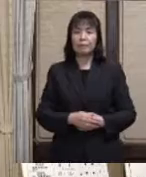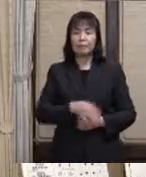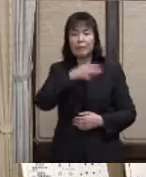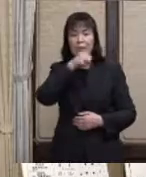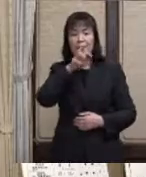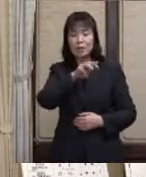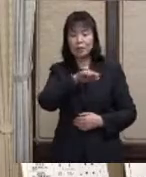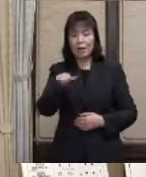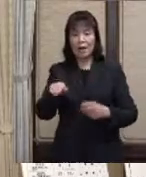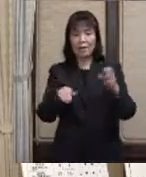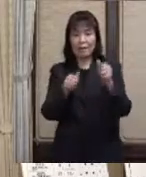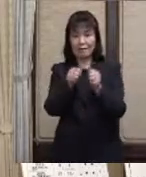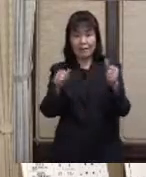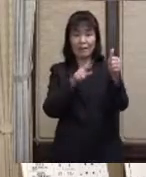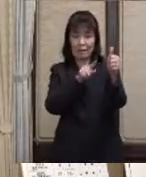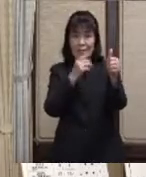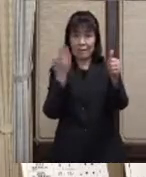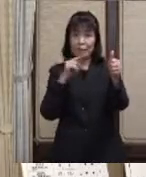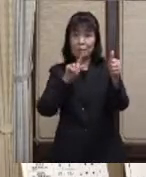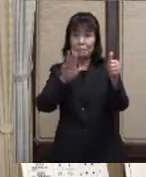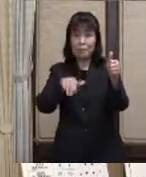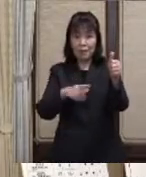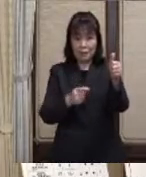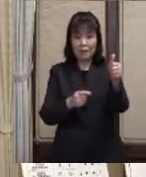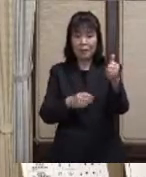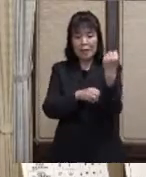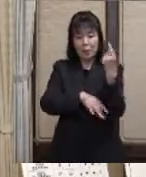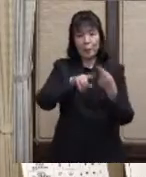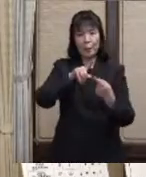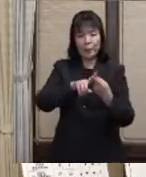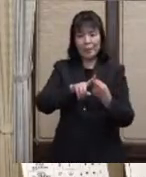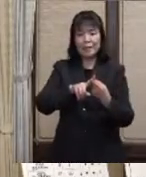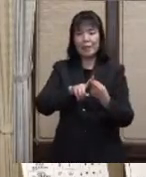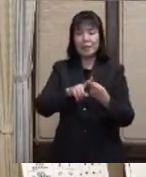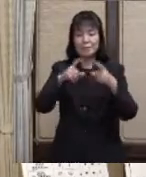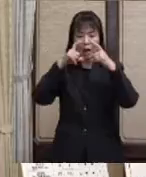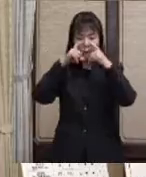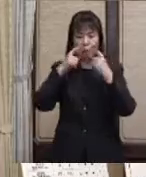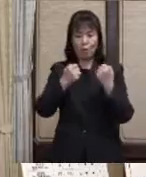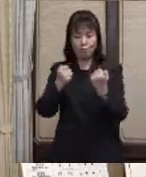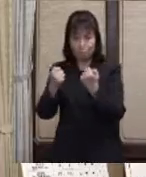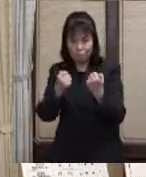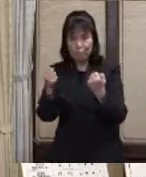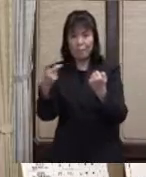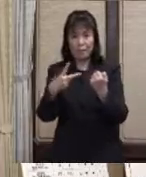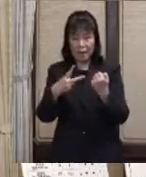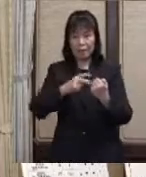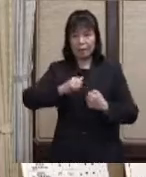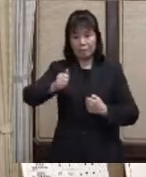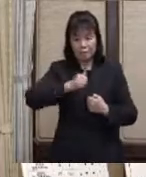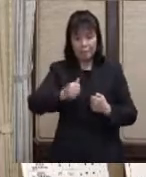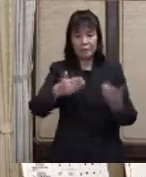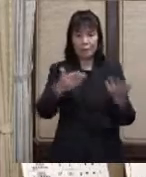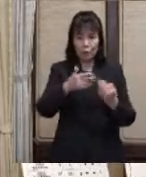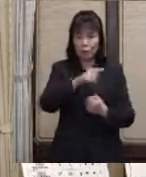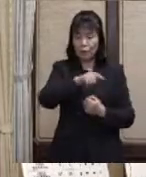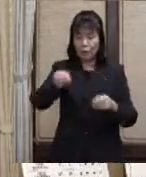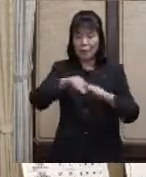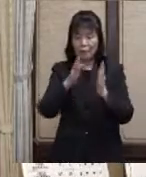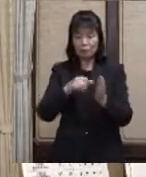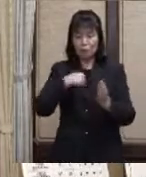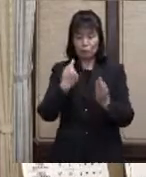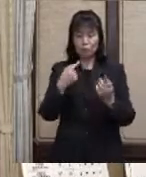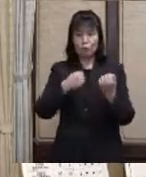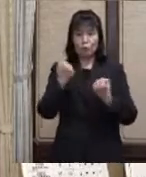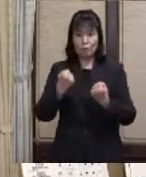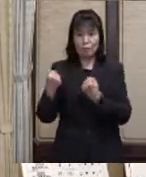30代のこの男性は、先ほど申し上げましたように、基本的に移動中マスクを着用、通院通勤すべて自家